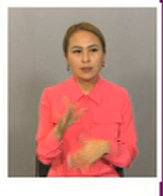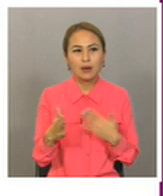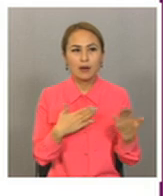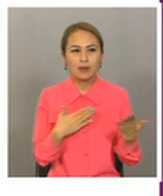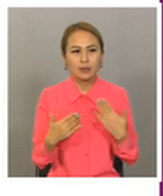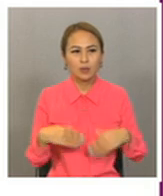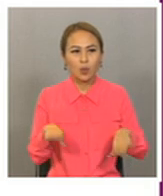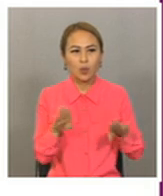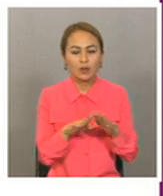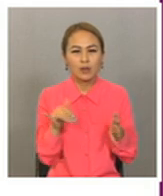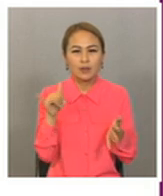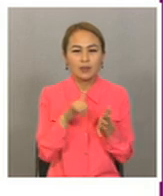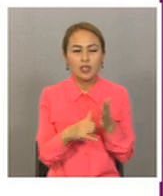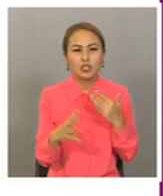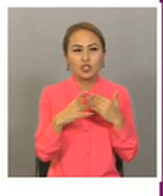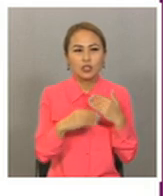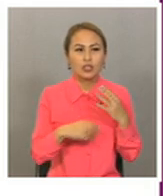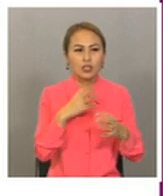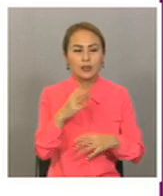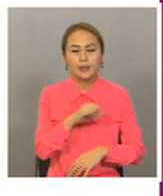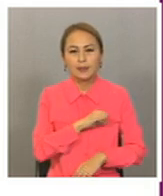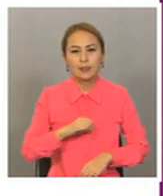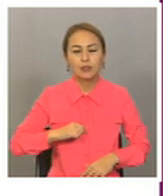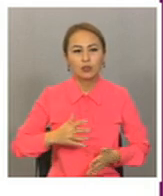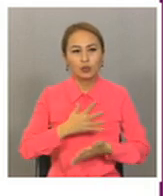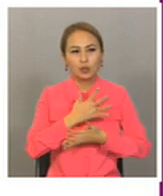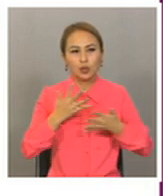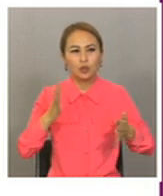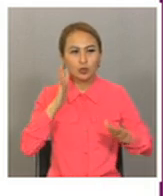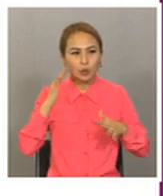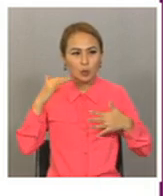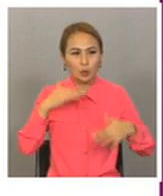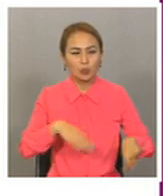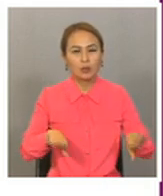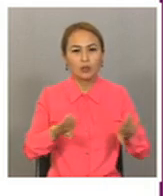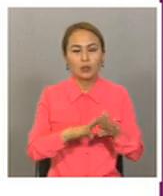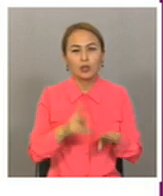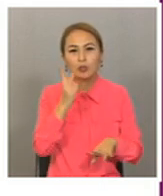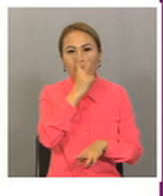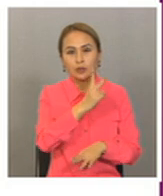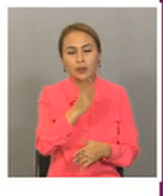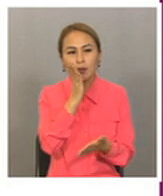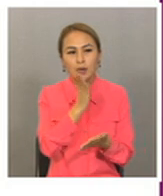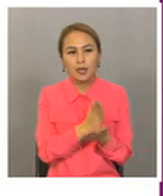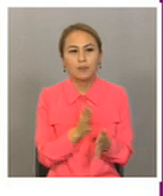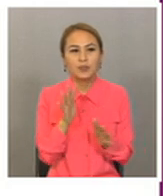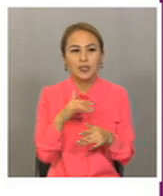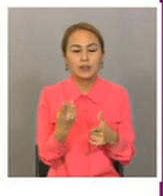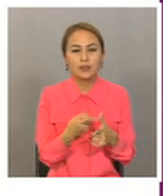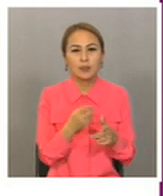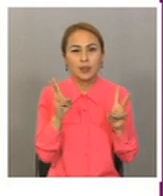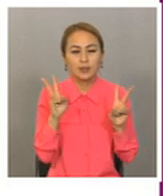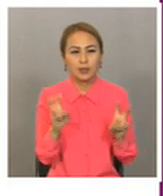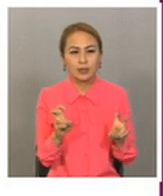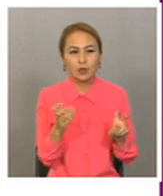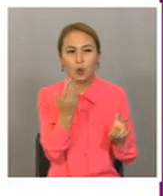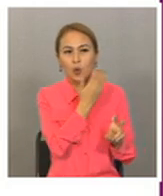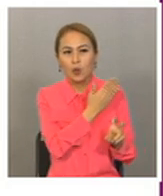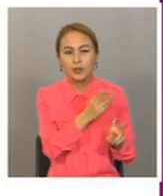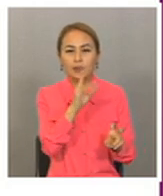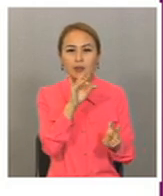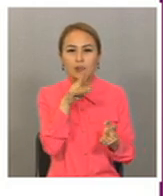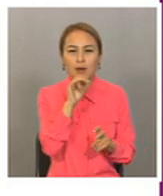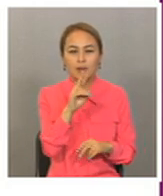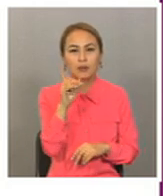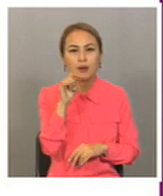орналасқан жер шарындағы ең үлкен тұйық көл. Үлкендігіне қарап оны теңіз деп атайды. Оның Гиркан,